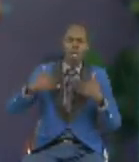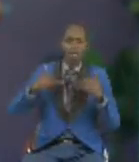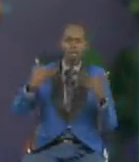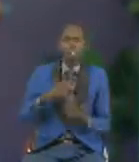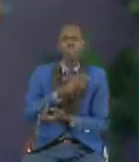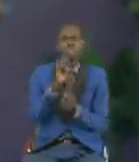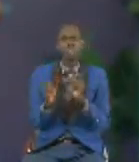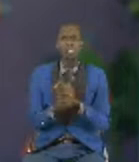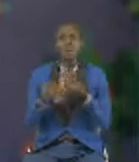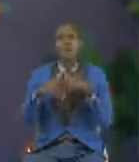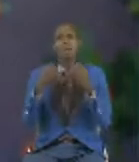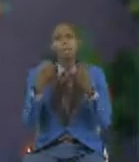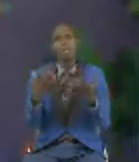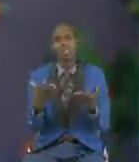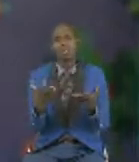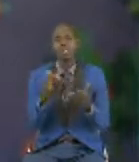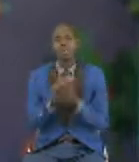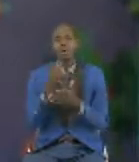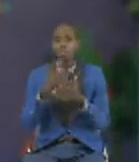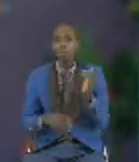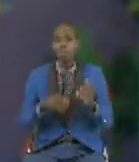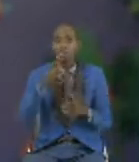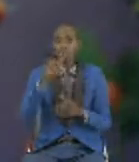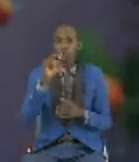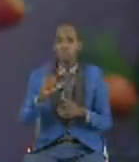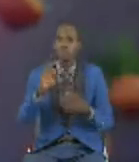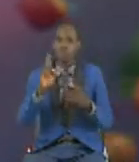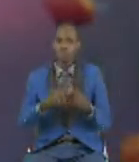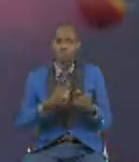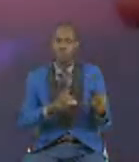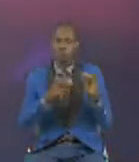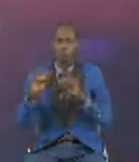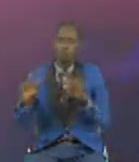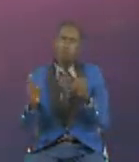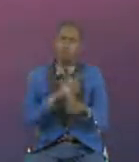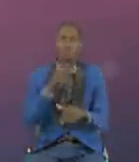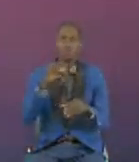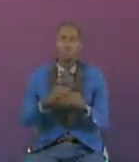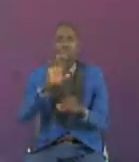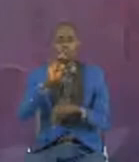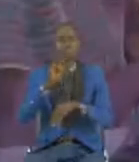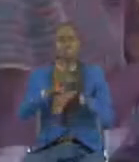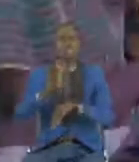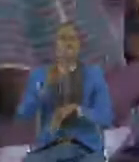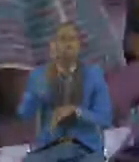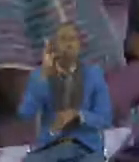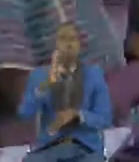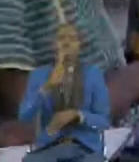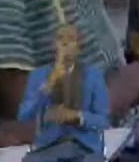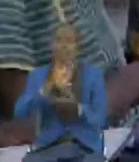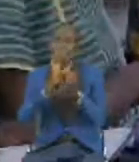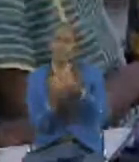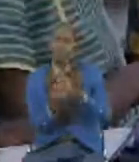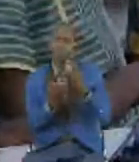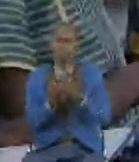été transformées. C'est ce que nous devons viser dans le ministère. Il y aura la conversion à travers ton